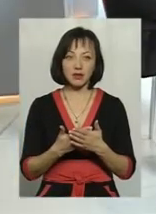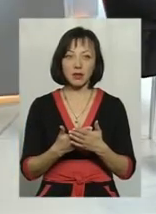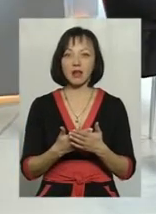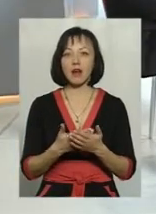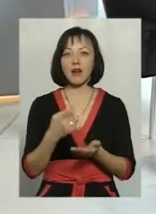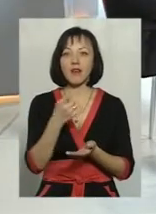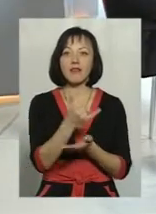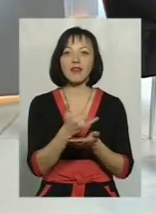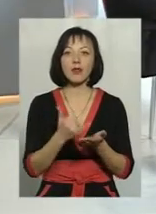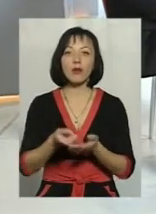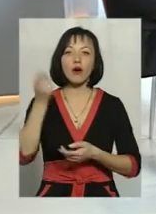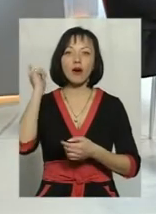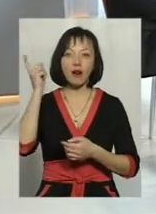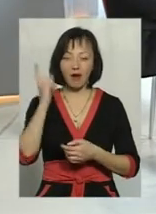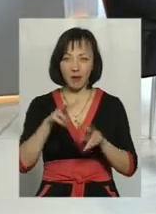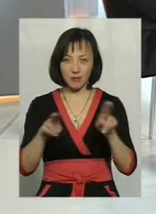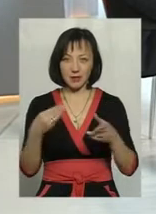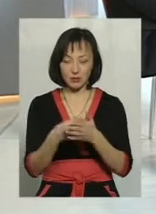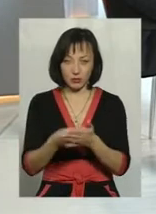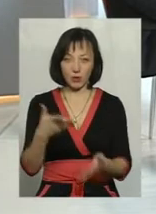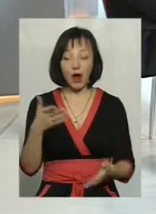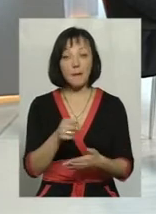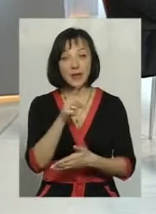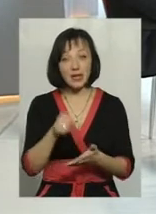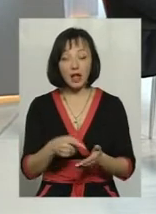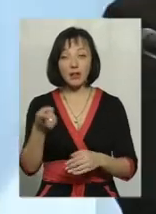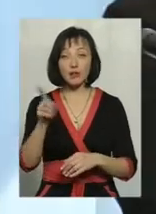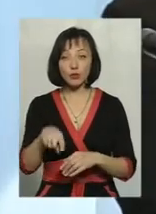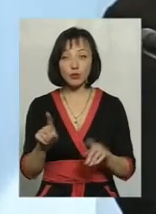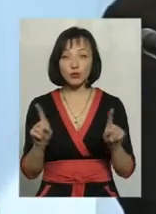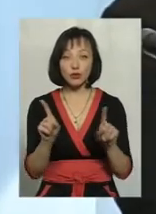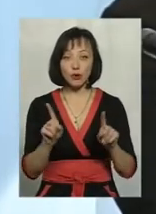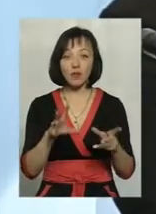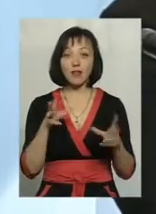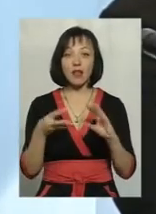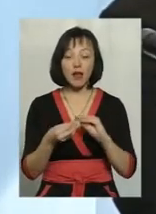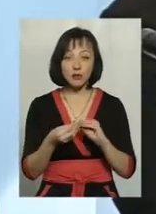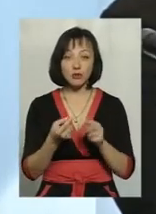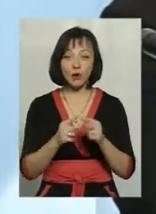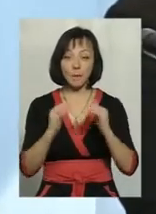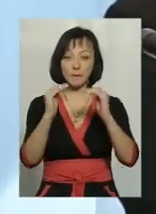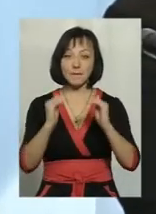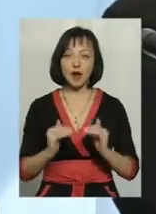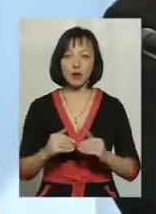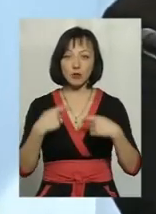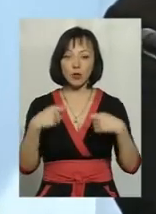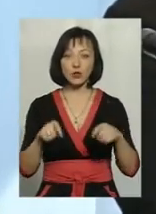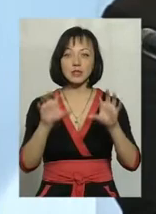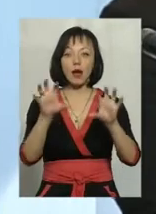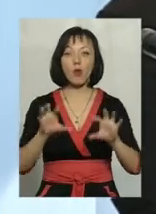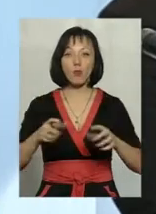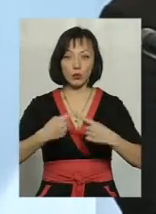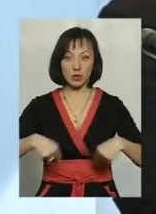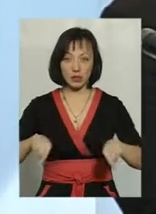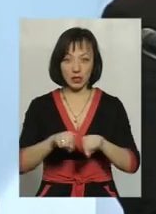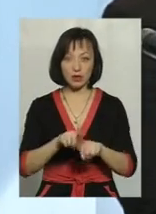витримки за ціною. Питання в тому, що внаслідок цього падає продаж легального сектору.